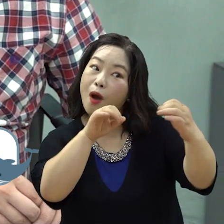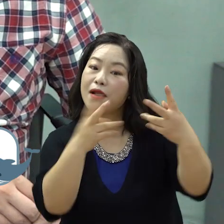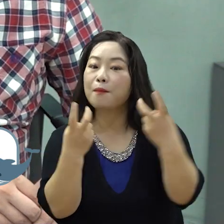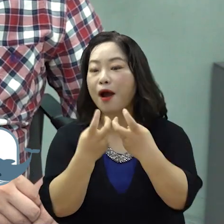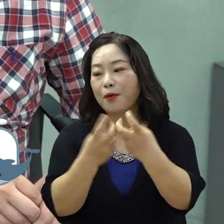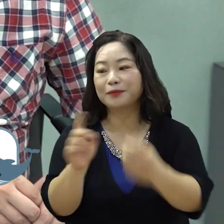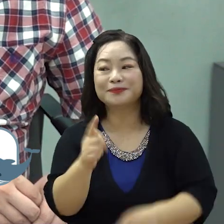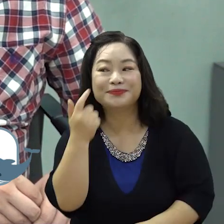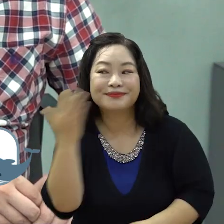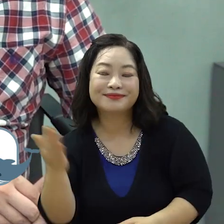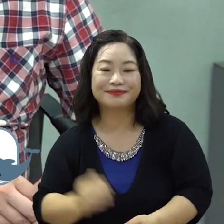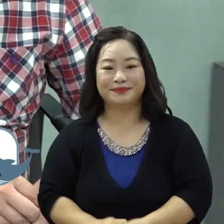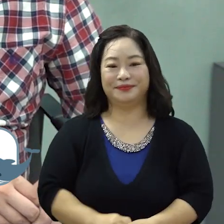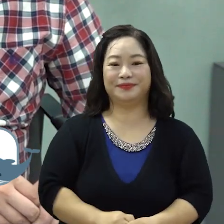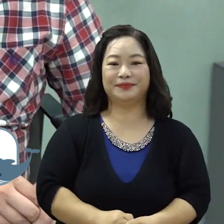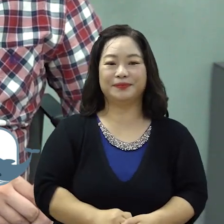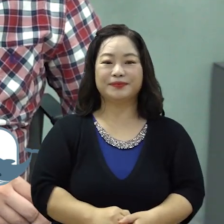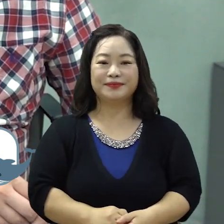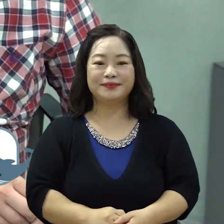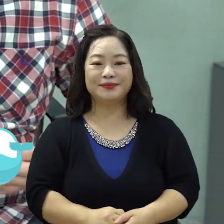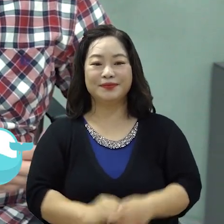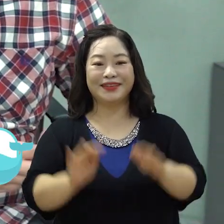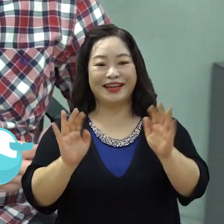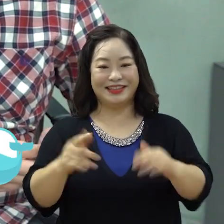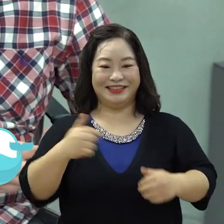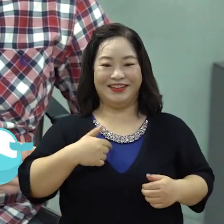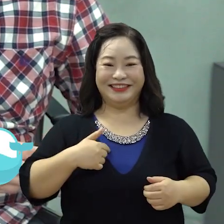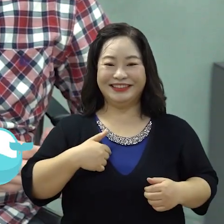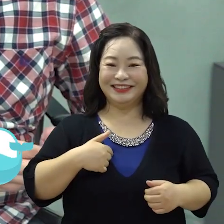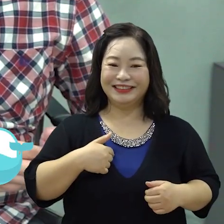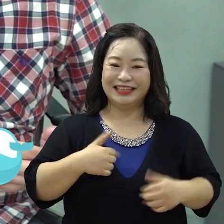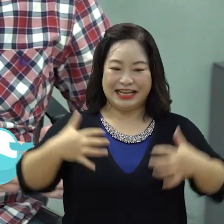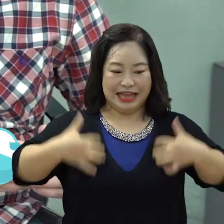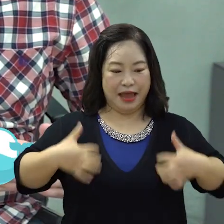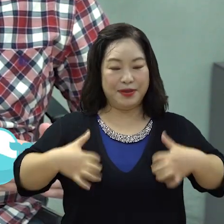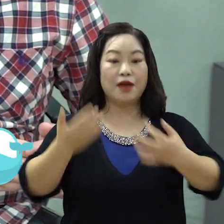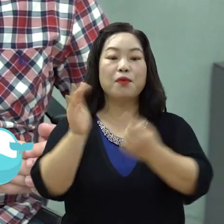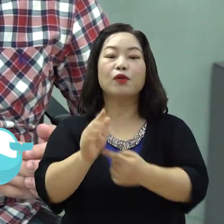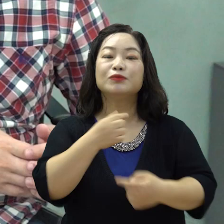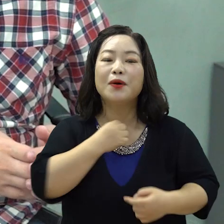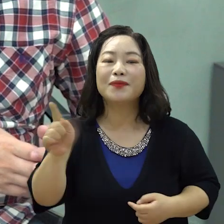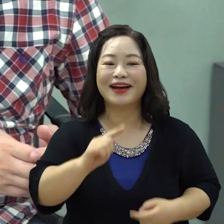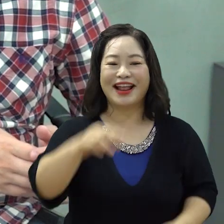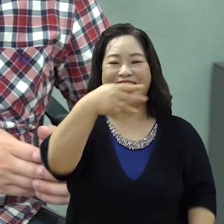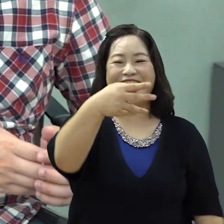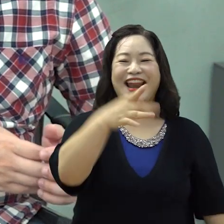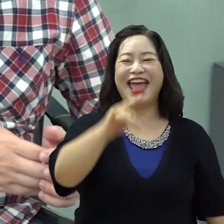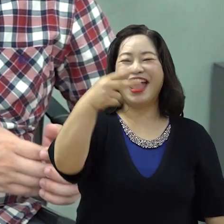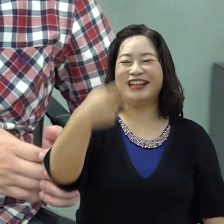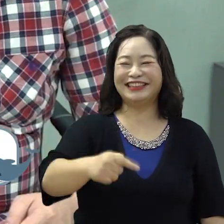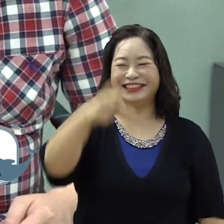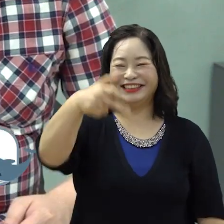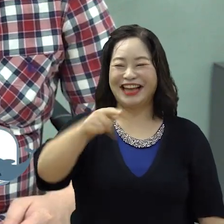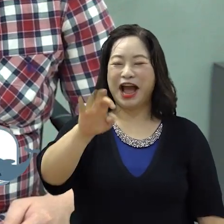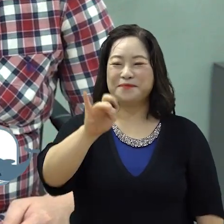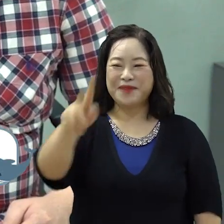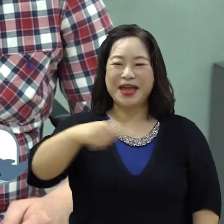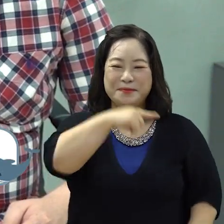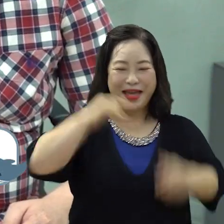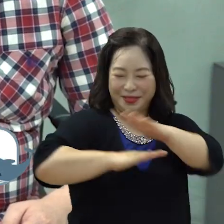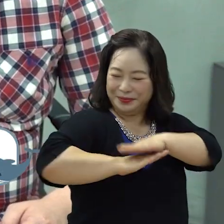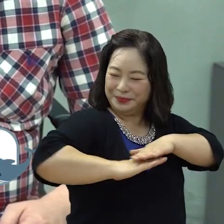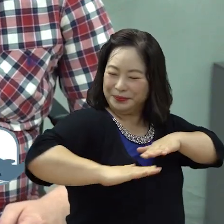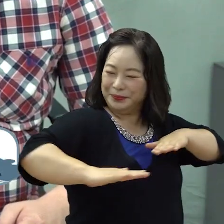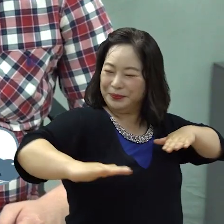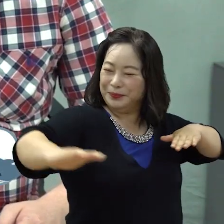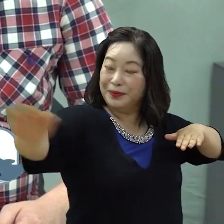교류하면 좋을지를 말씀을 좀 해주시면 좋겠네요. 저는 이거를 좀 재밌게 표현하면 레드카펫을 깔아주세요. 레드카펫을